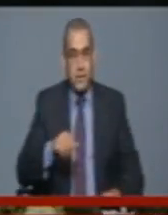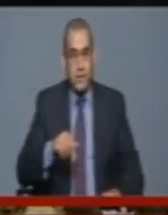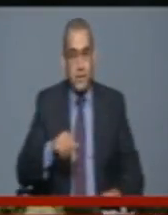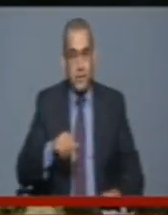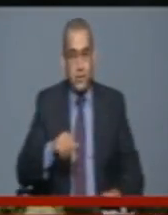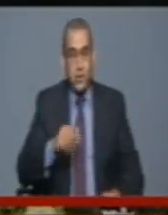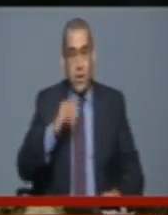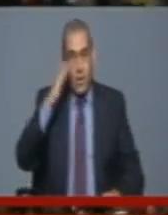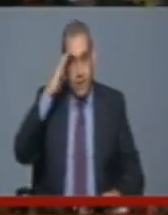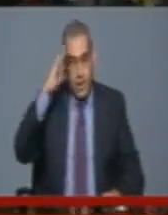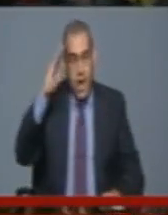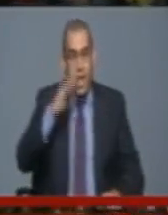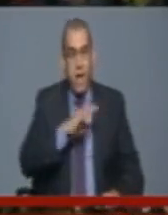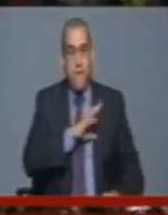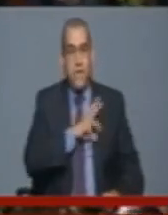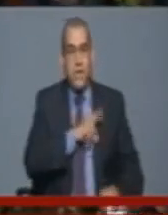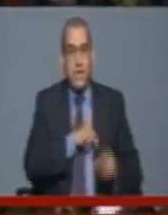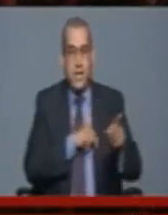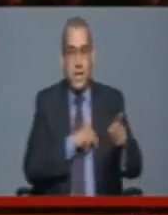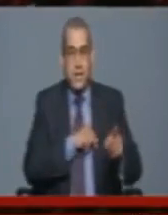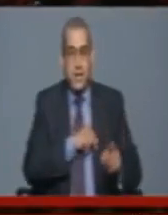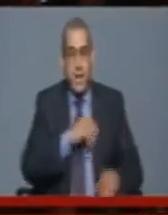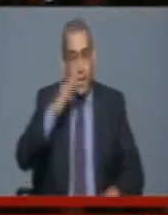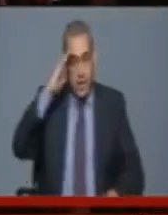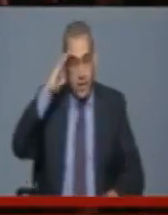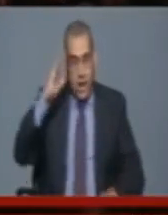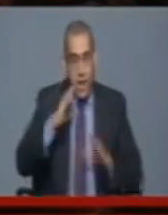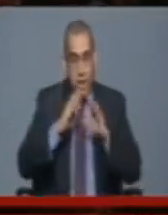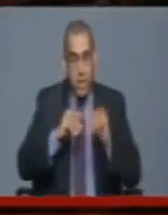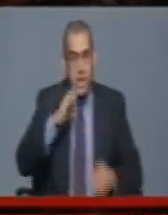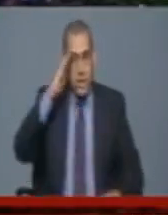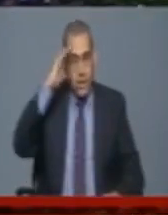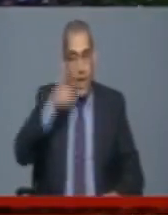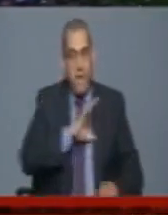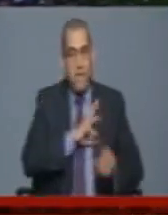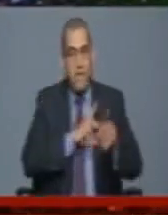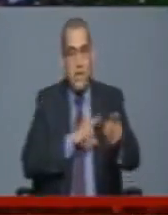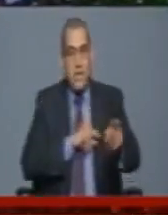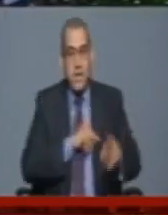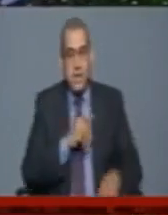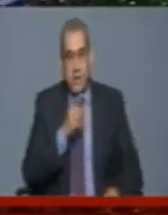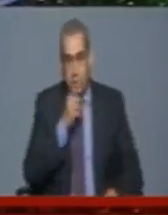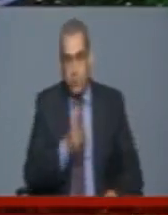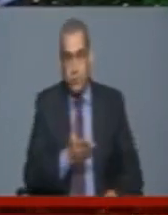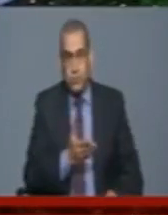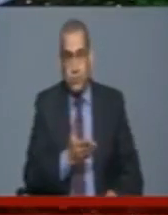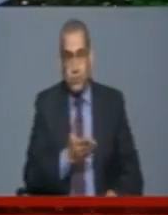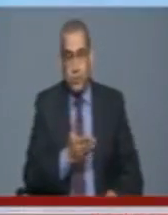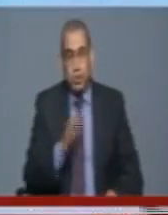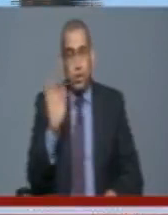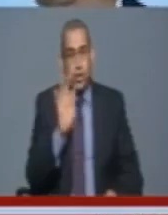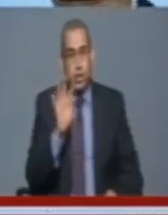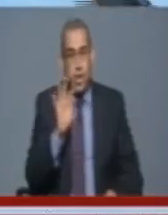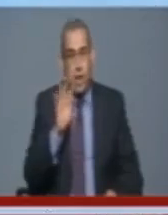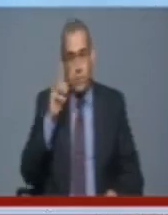وتحيا فلسطين، تحيا مصر وتحيا فلسطين، شاء من شاء وأبى